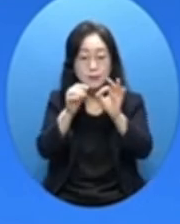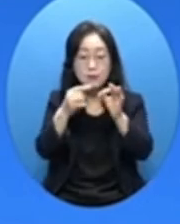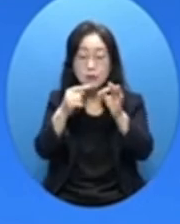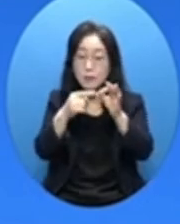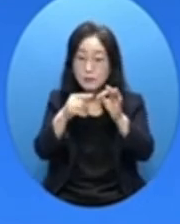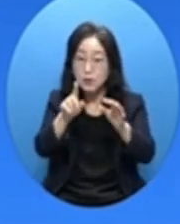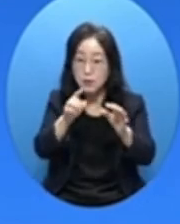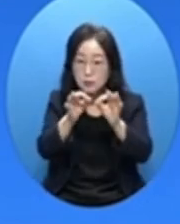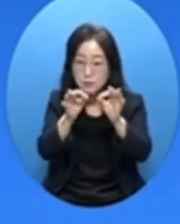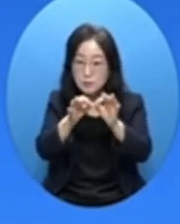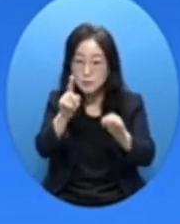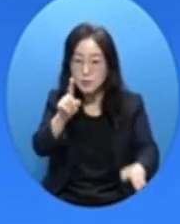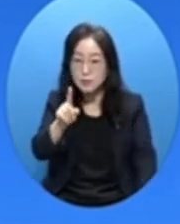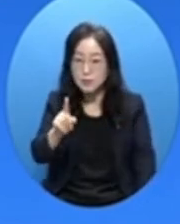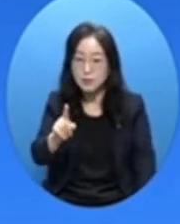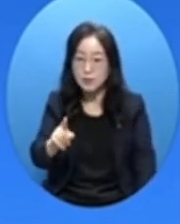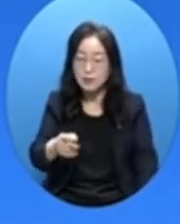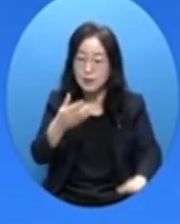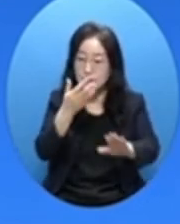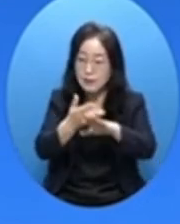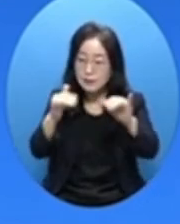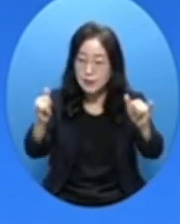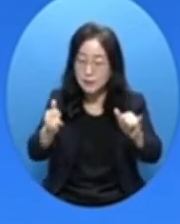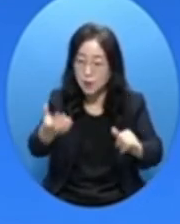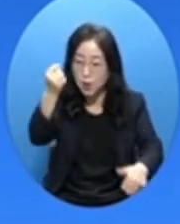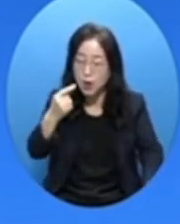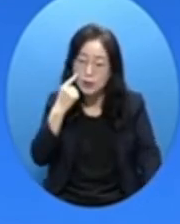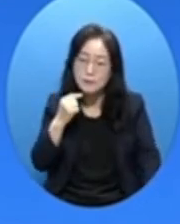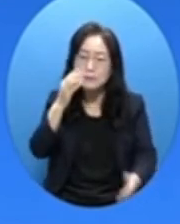남의 것을, 이웃의 것을 탐내지 말라고 하는 것입니다.